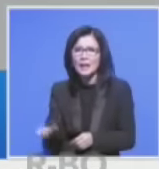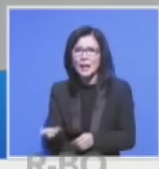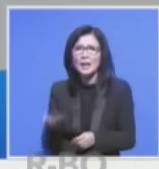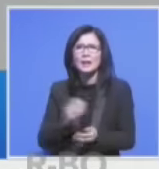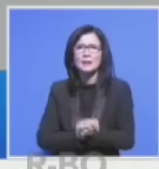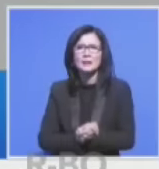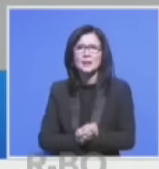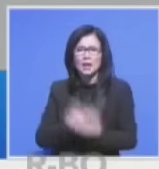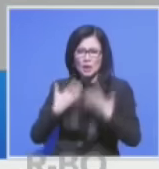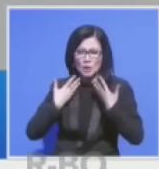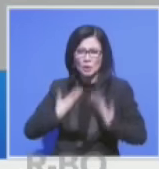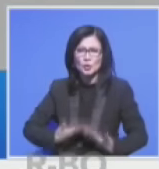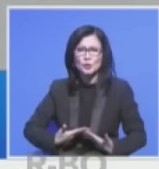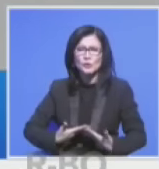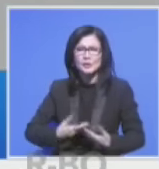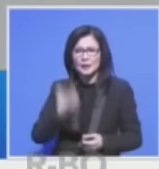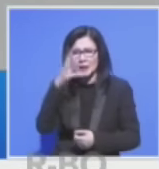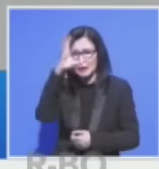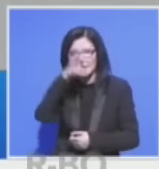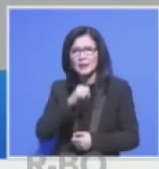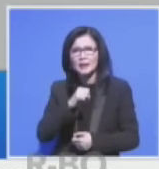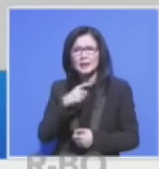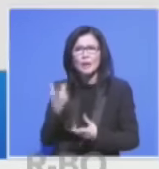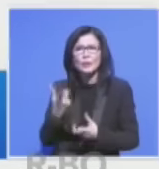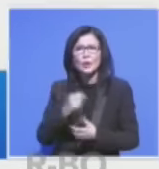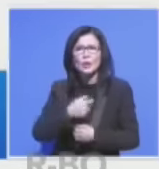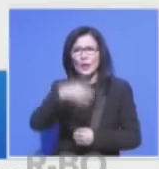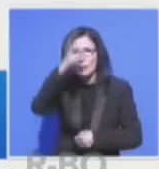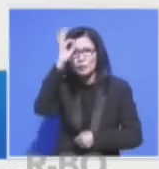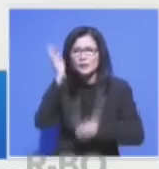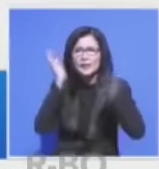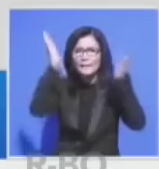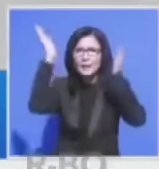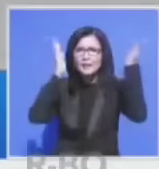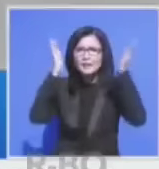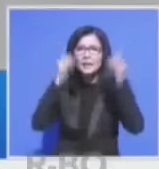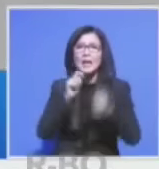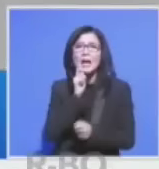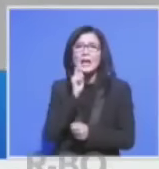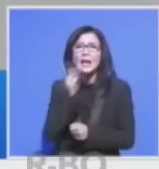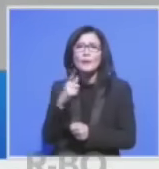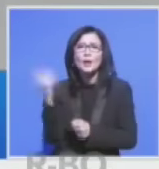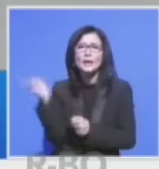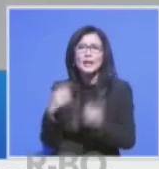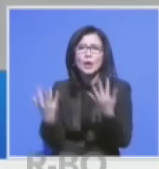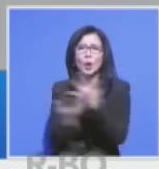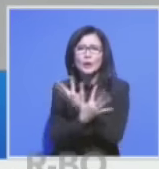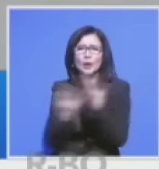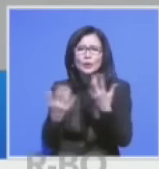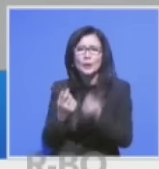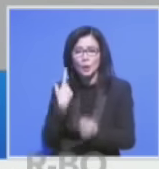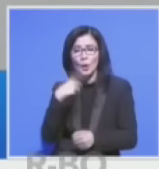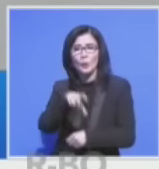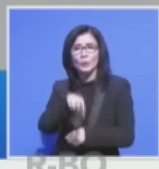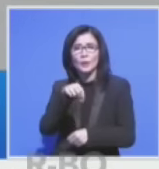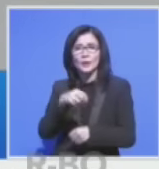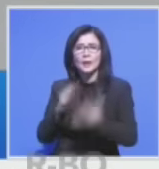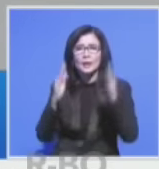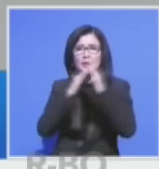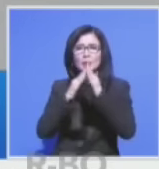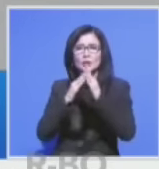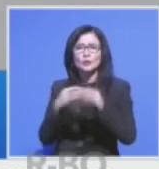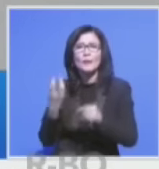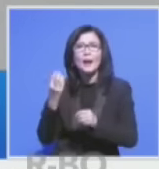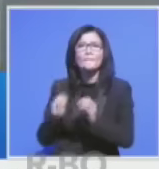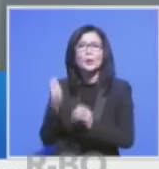mengatakan kondisi Angelina pertama kali diketahui oleh kepolisian Malaysia berdasarkan laporan warga. Kepolisian menemukan Adelina di rumah majikannya di Taman